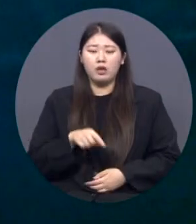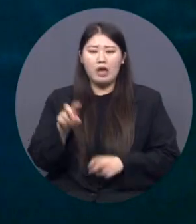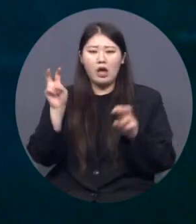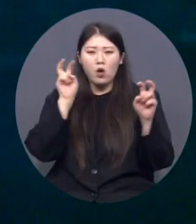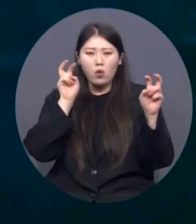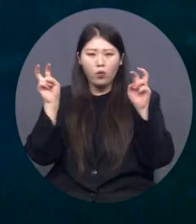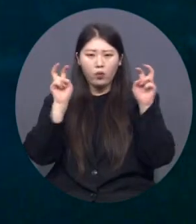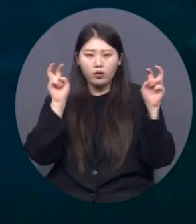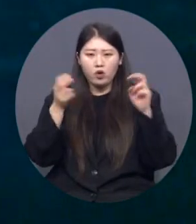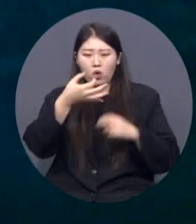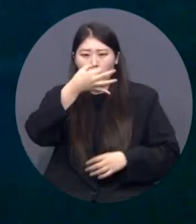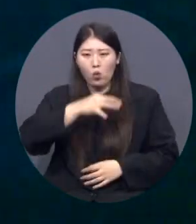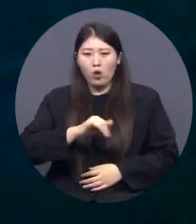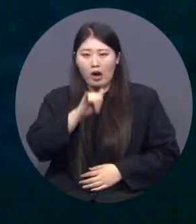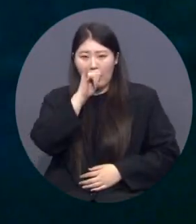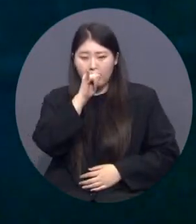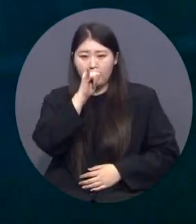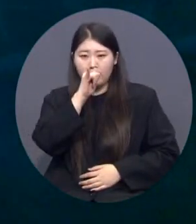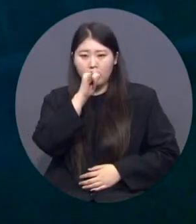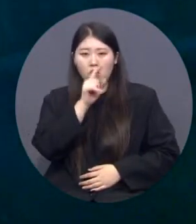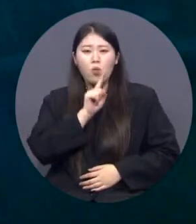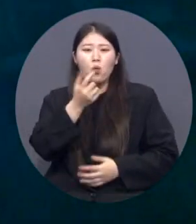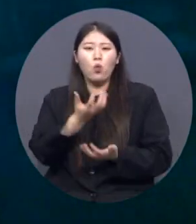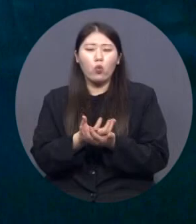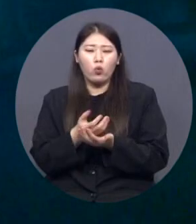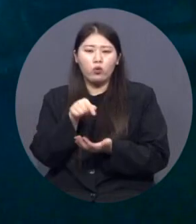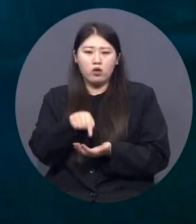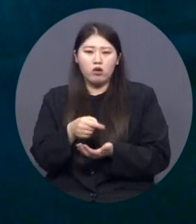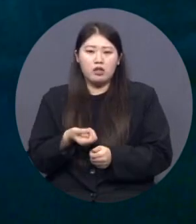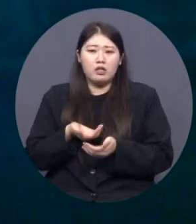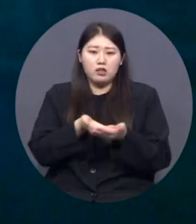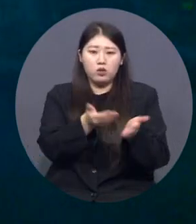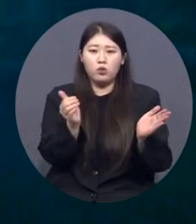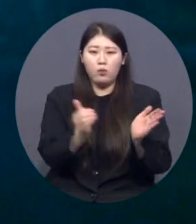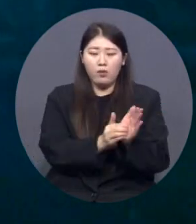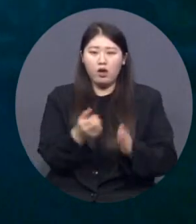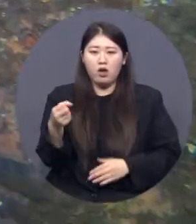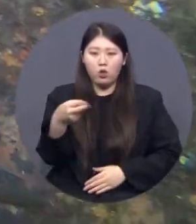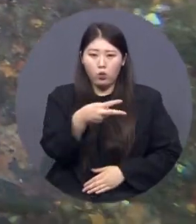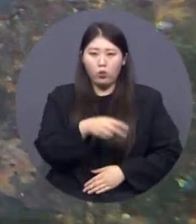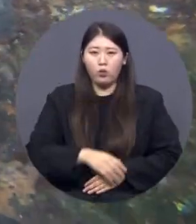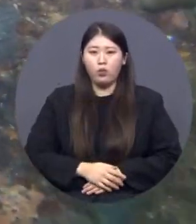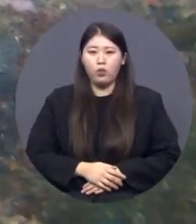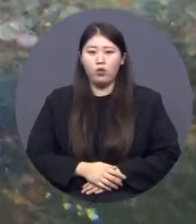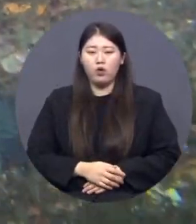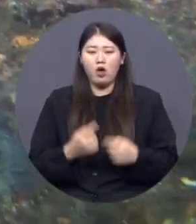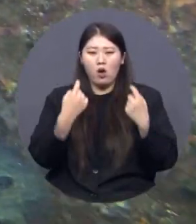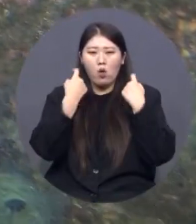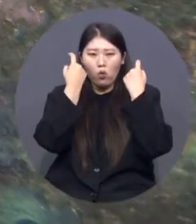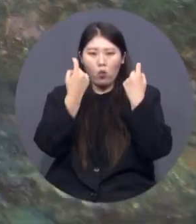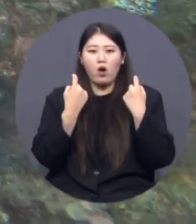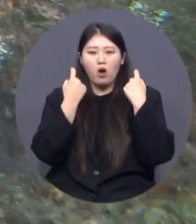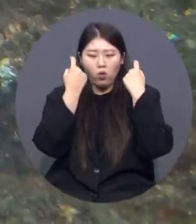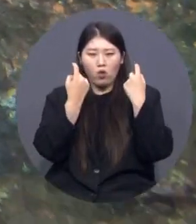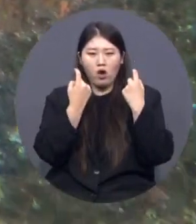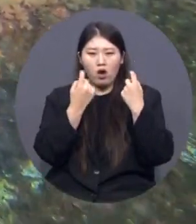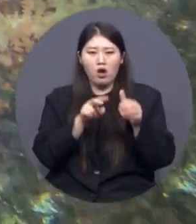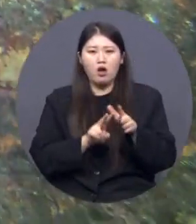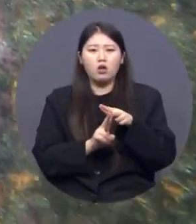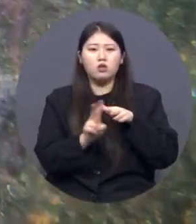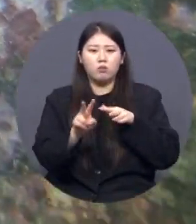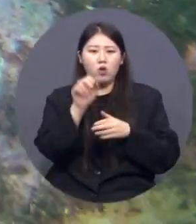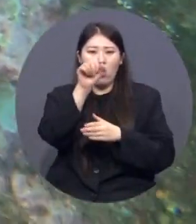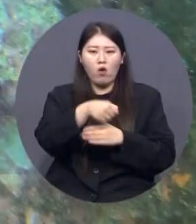유리한 의견을 문화재위원회에 제시했고 그러면서 관광 잠수함 운항 허가가 의결되도록 하는데 결정적인